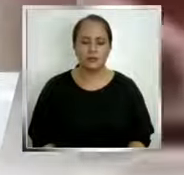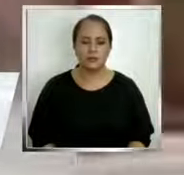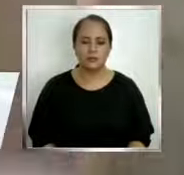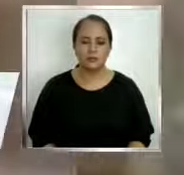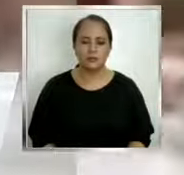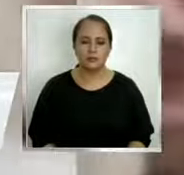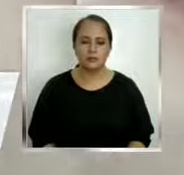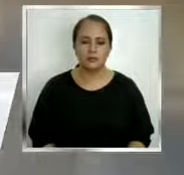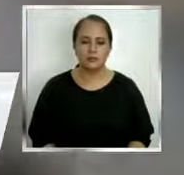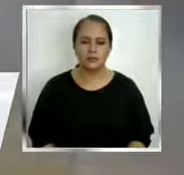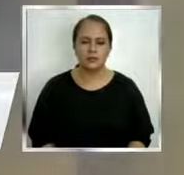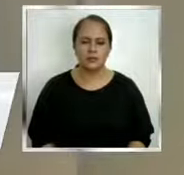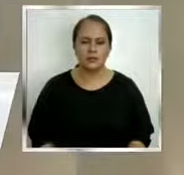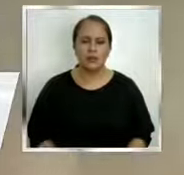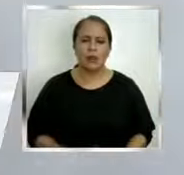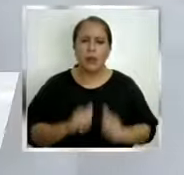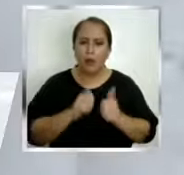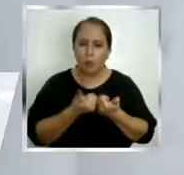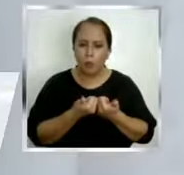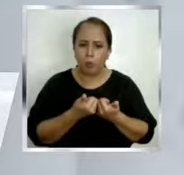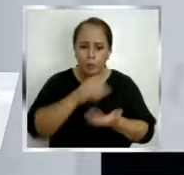Paanong kung sa gitna ng isang sementeryo?